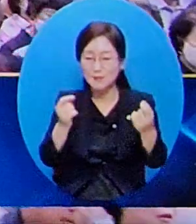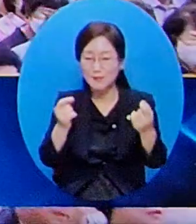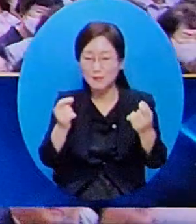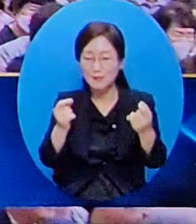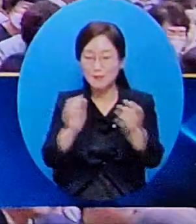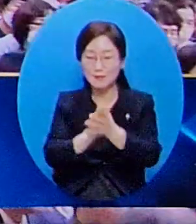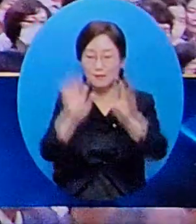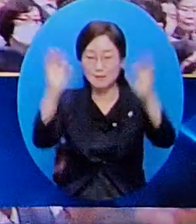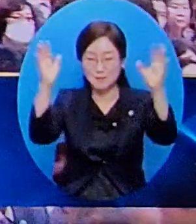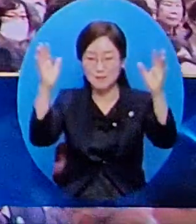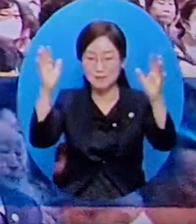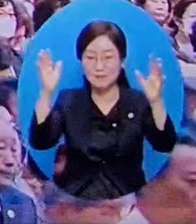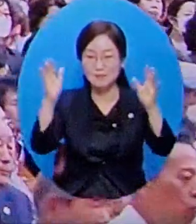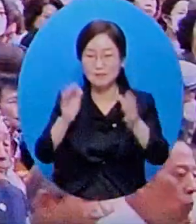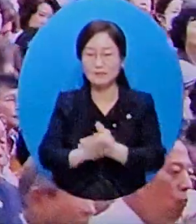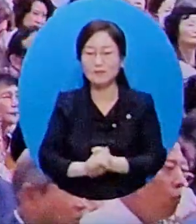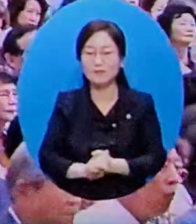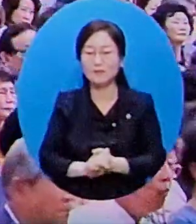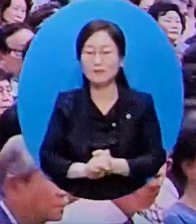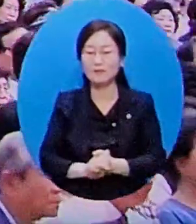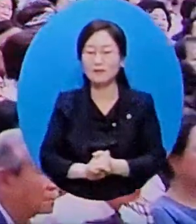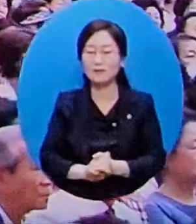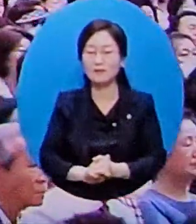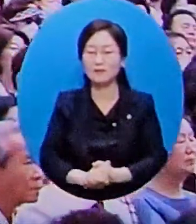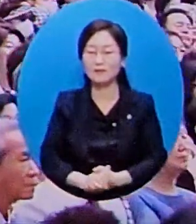아멘. 할렐루야.